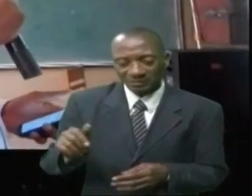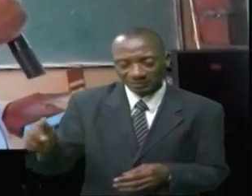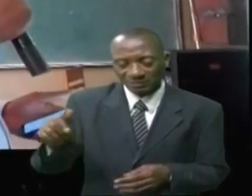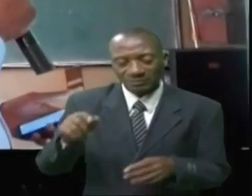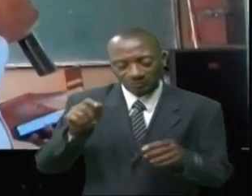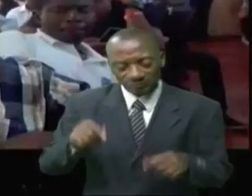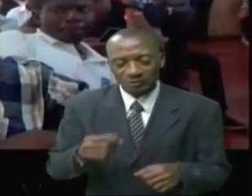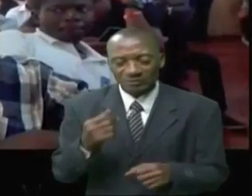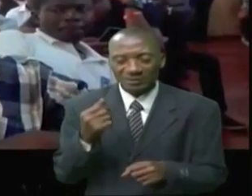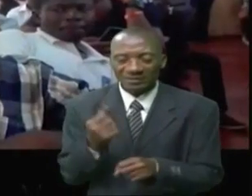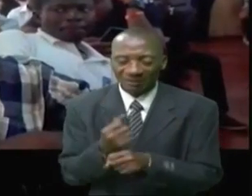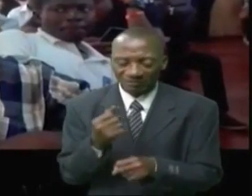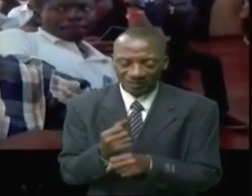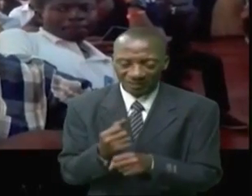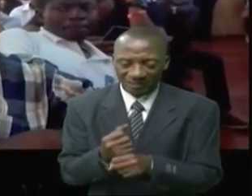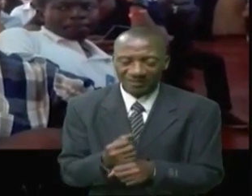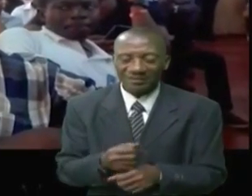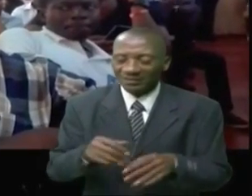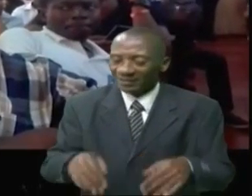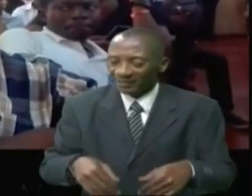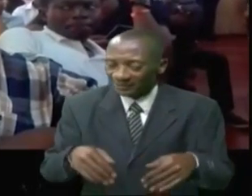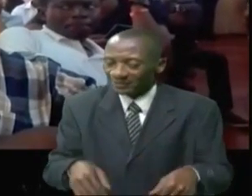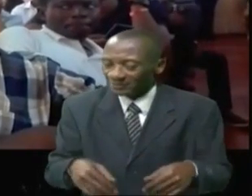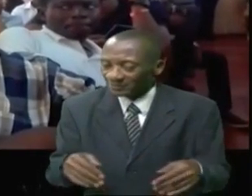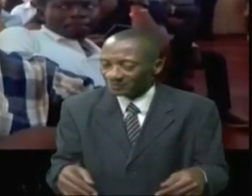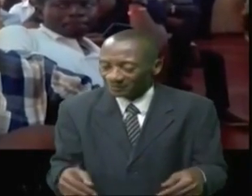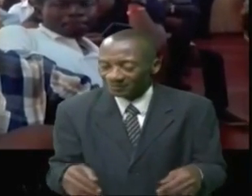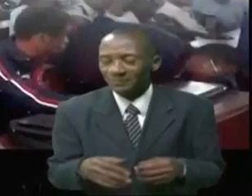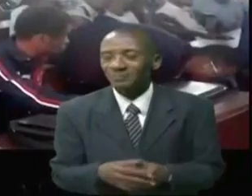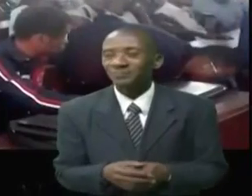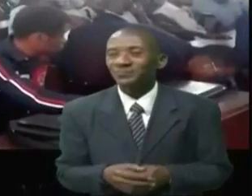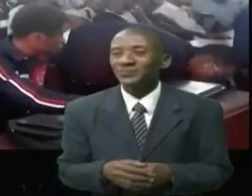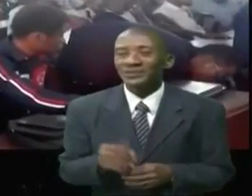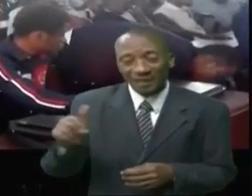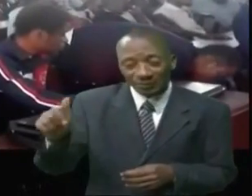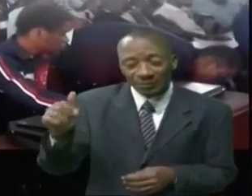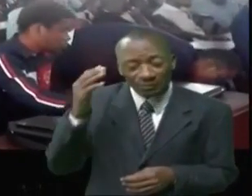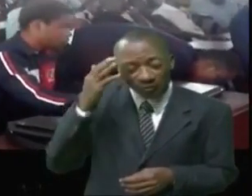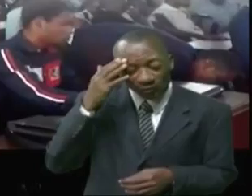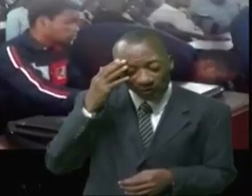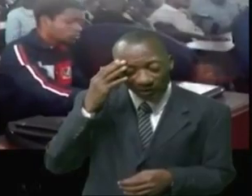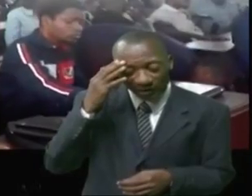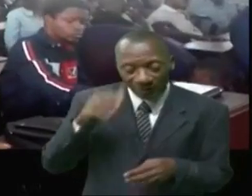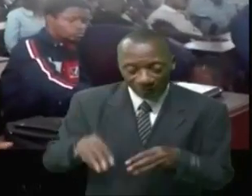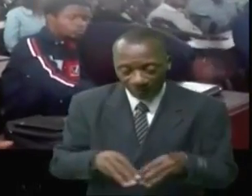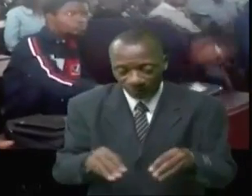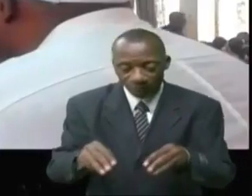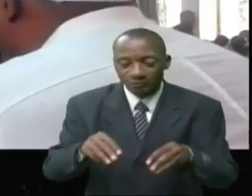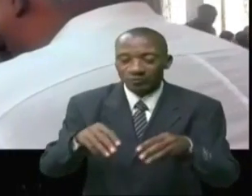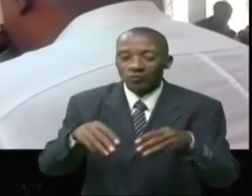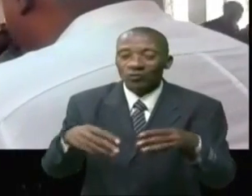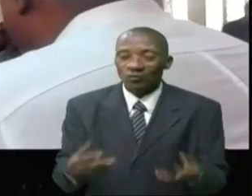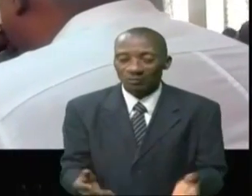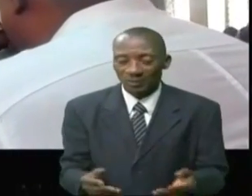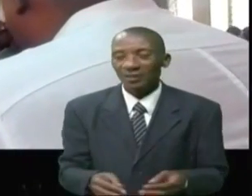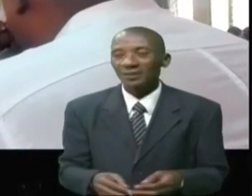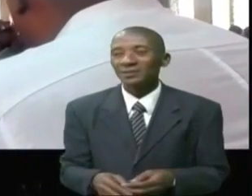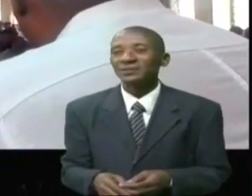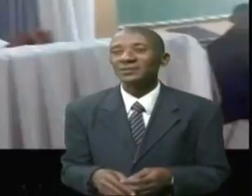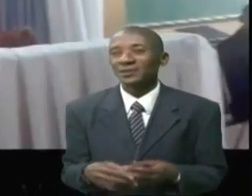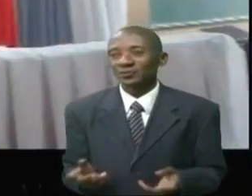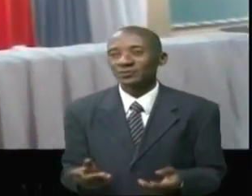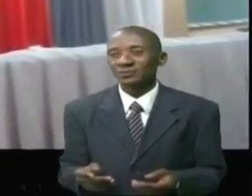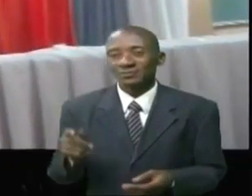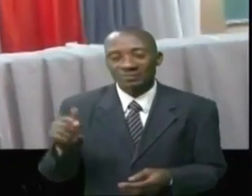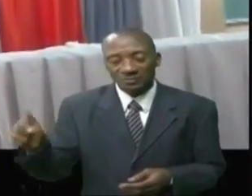a échangé avec les étudiants sur les modalités pratiques de la mise en œuvre de ces grands projets. Pour ces lobbies,